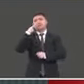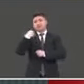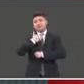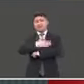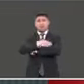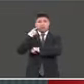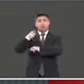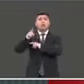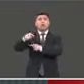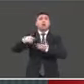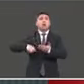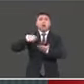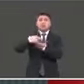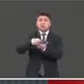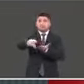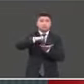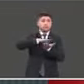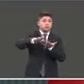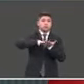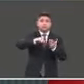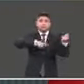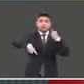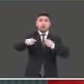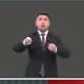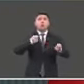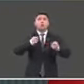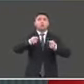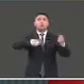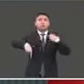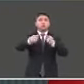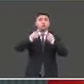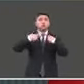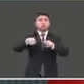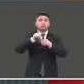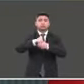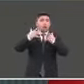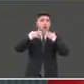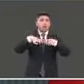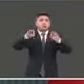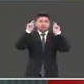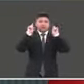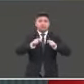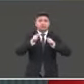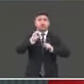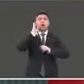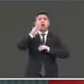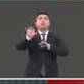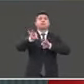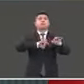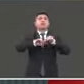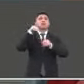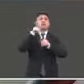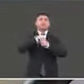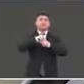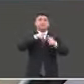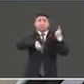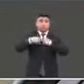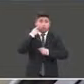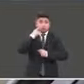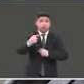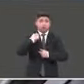yatırım ortamını iyileştirme koordinasyon Kurulu'nun hazırladığı eylem planı çerçevesinde